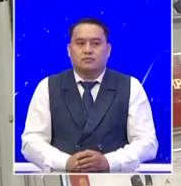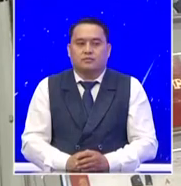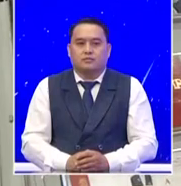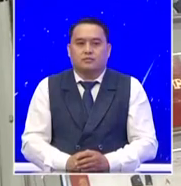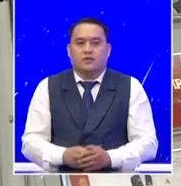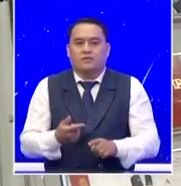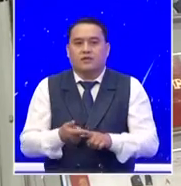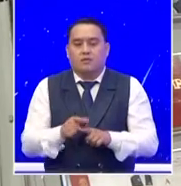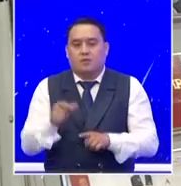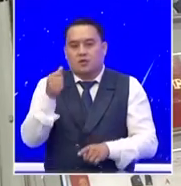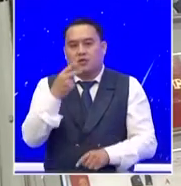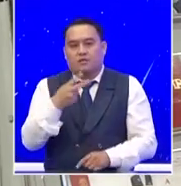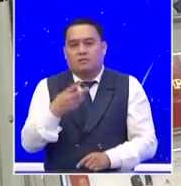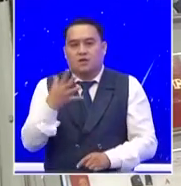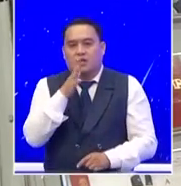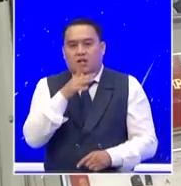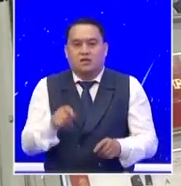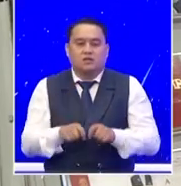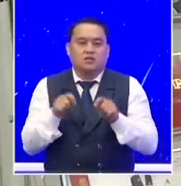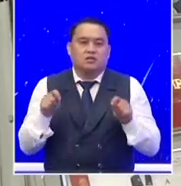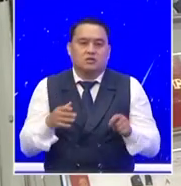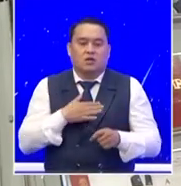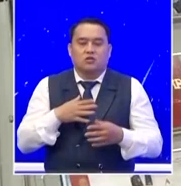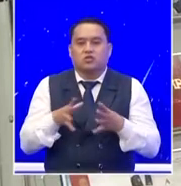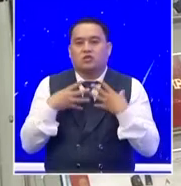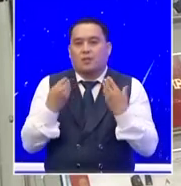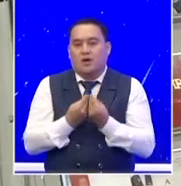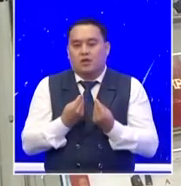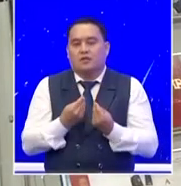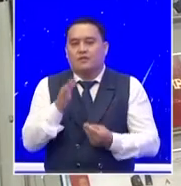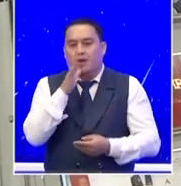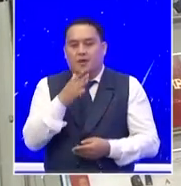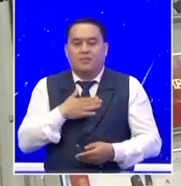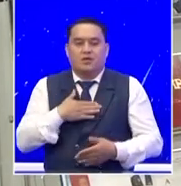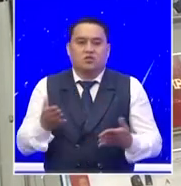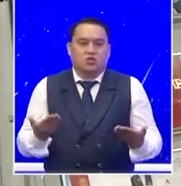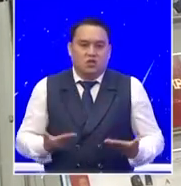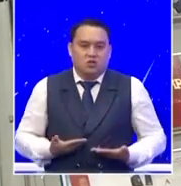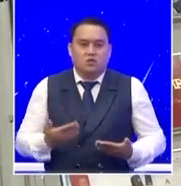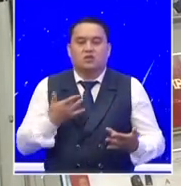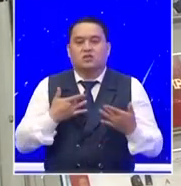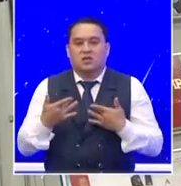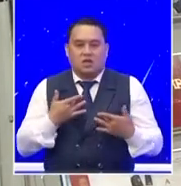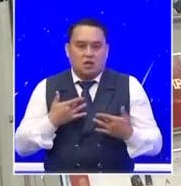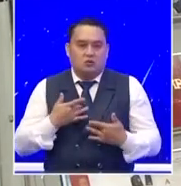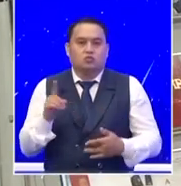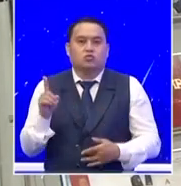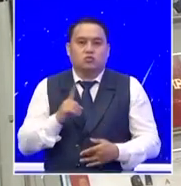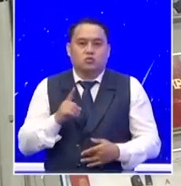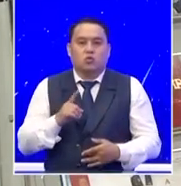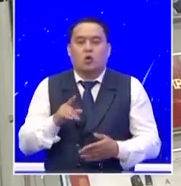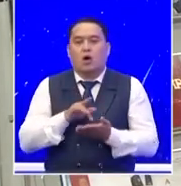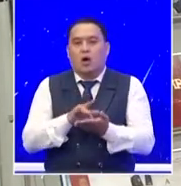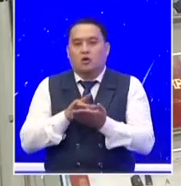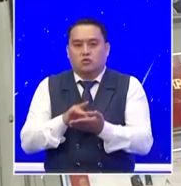В этом году исполняется 25 лет с момента образования нашей семьи. Столько же времени мы с женой находимся на сцене. Несмотря на частые